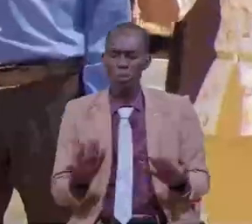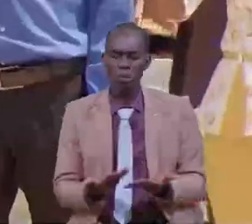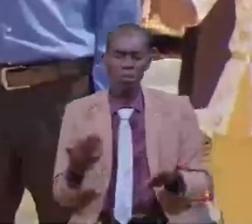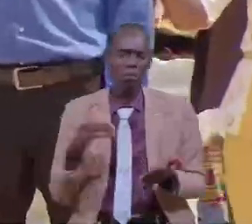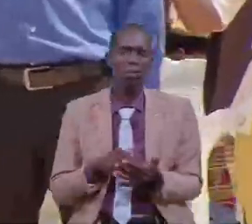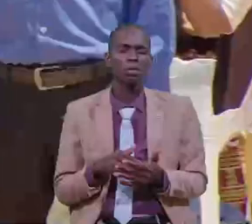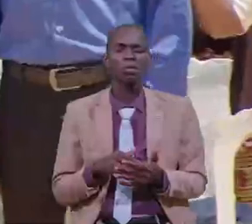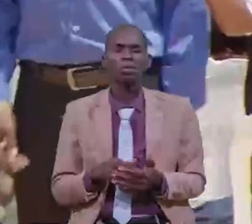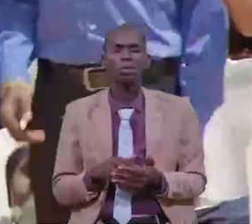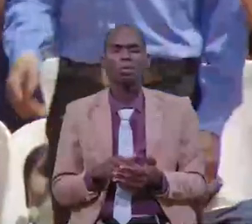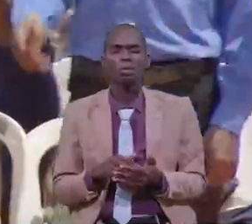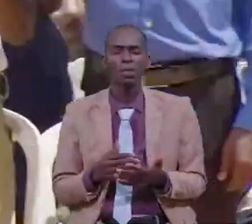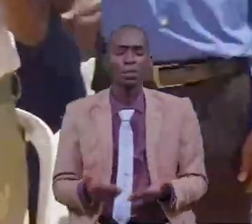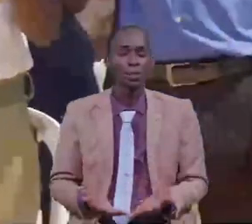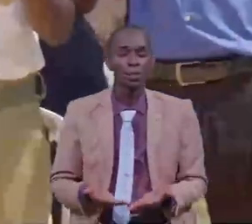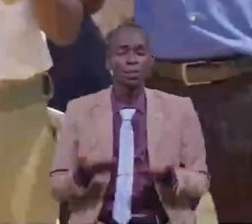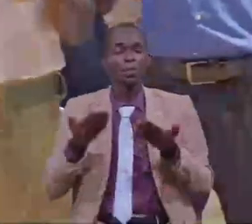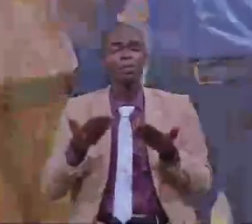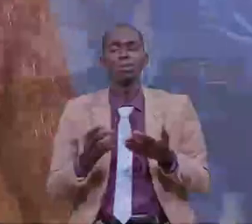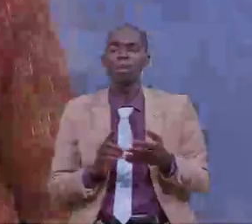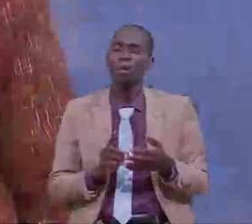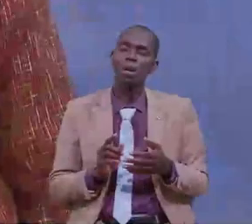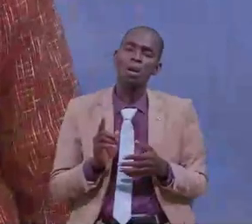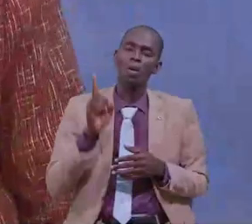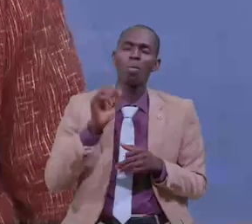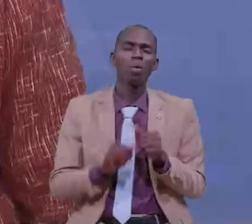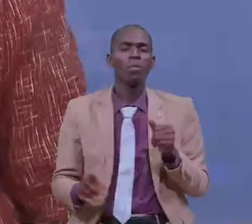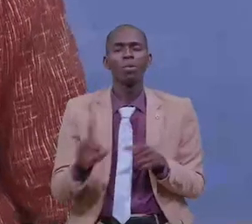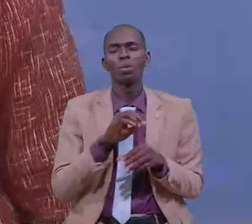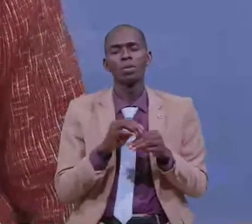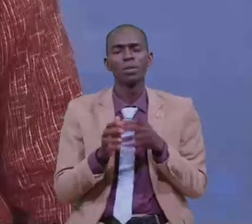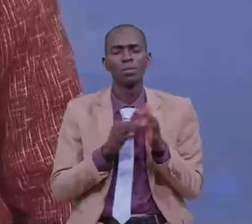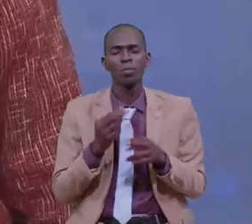Personne ne sera plus foulé aux pieds. Élève chacun.